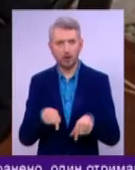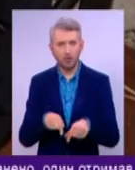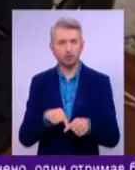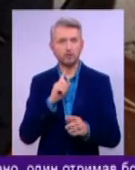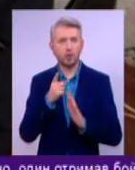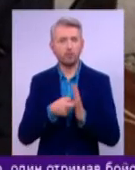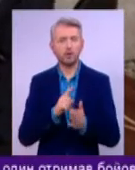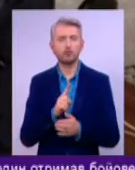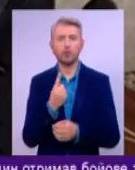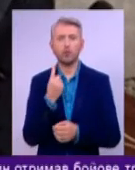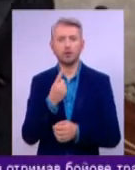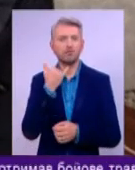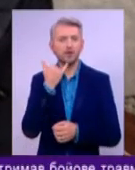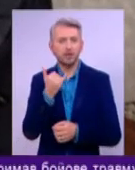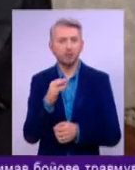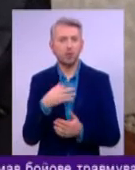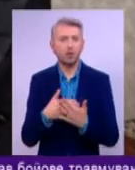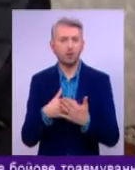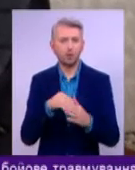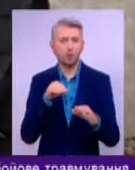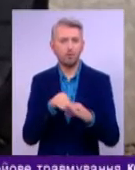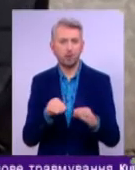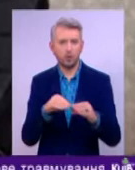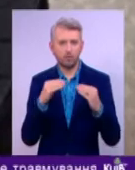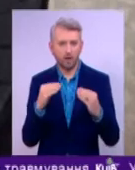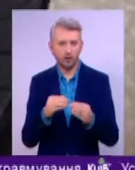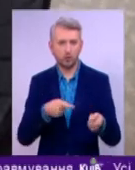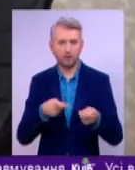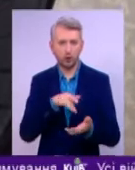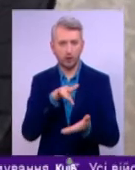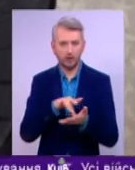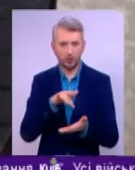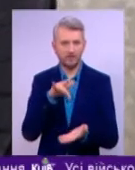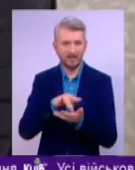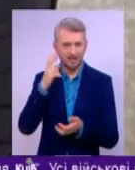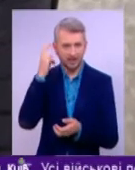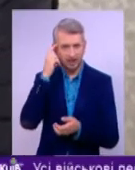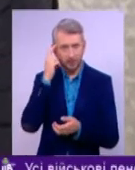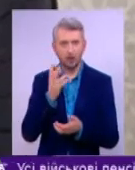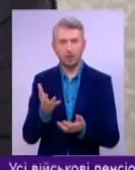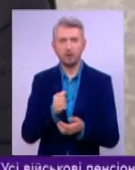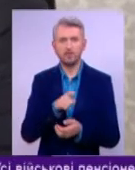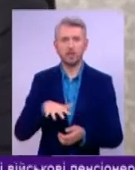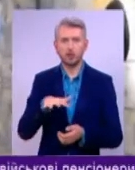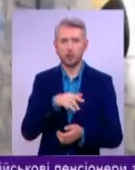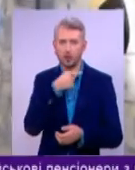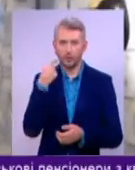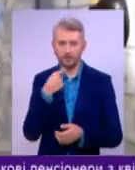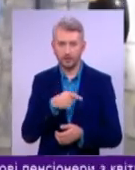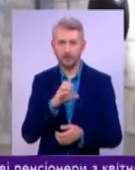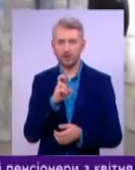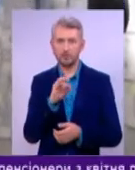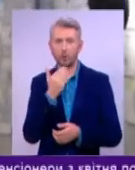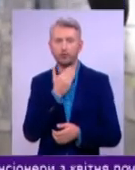оперативники встановили, що один із дзвінків про нібито мінування торговельного центру серед міста Києва надійшов із території Росії. Нагадаю,